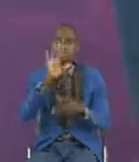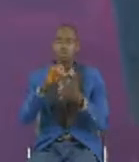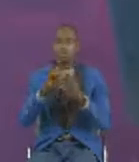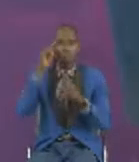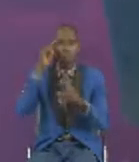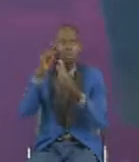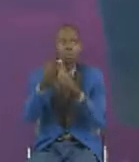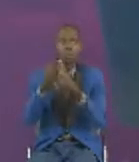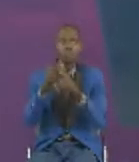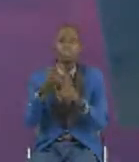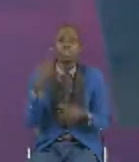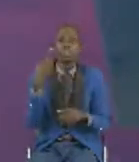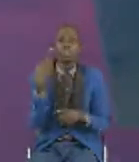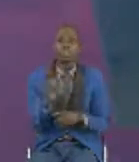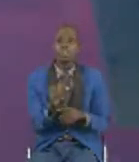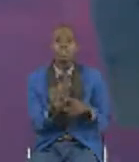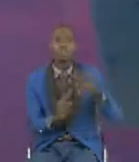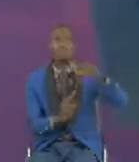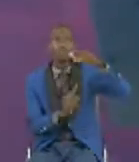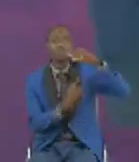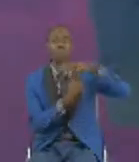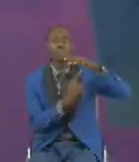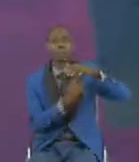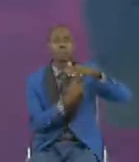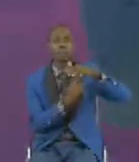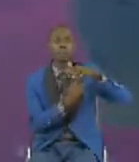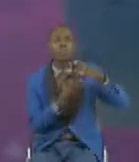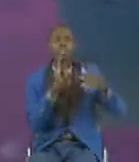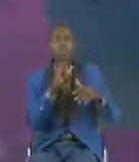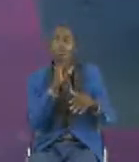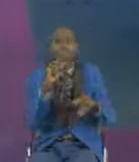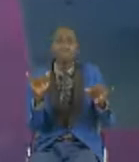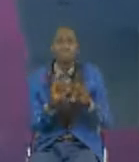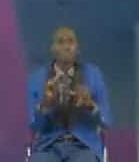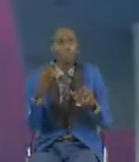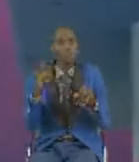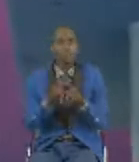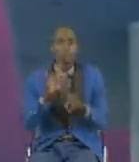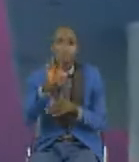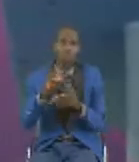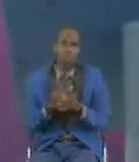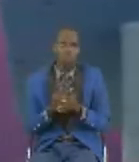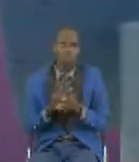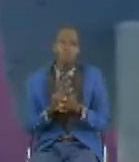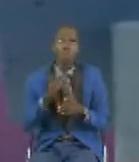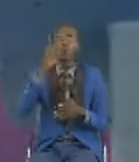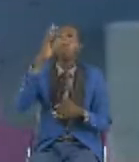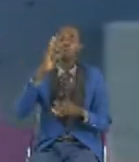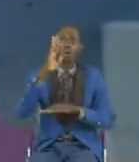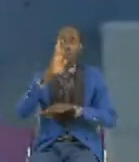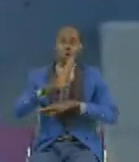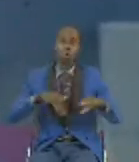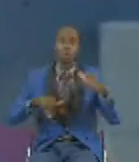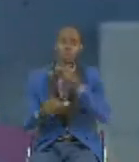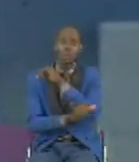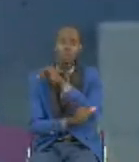même. Le sommet de la montagne t'attend, ce n'est pas le même pour eux. Dieu t'a appelé Abraham